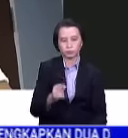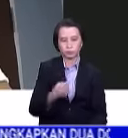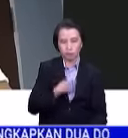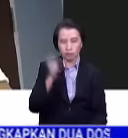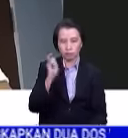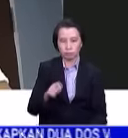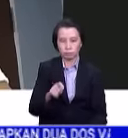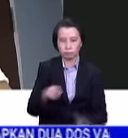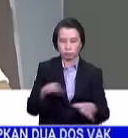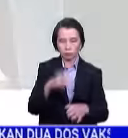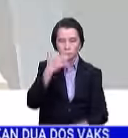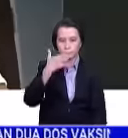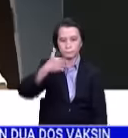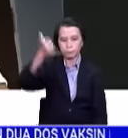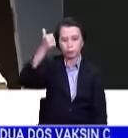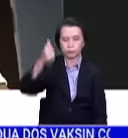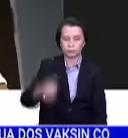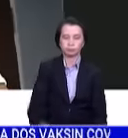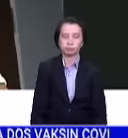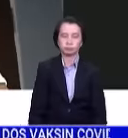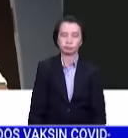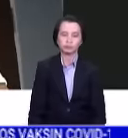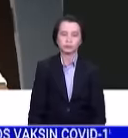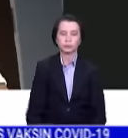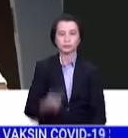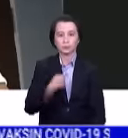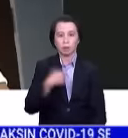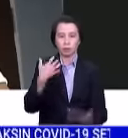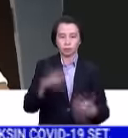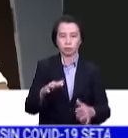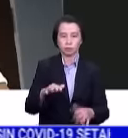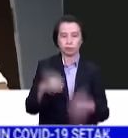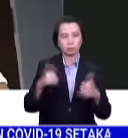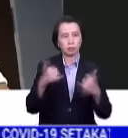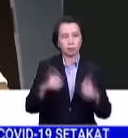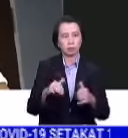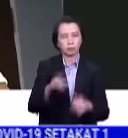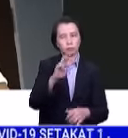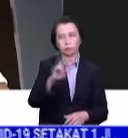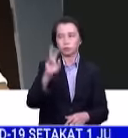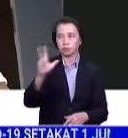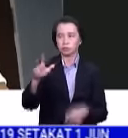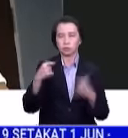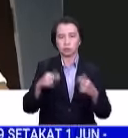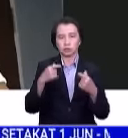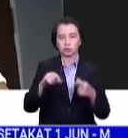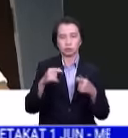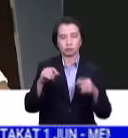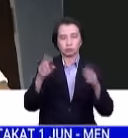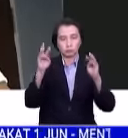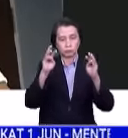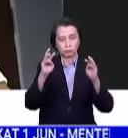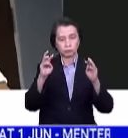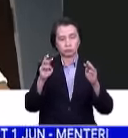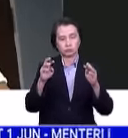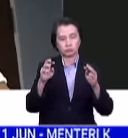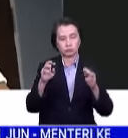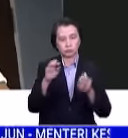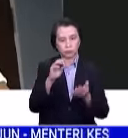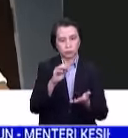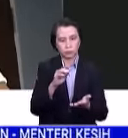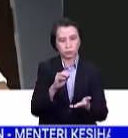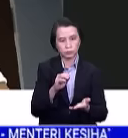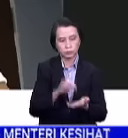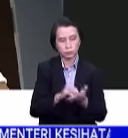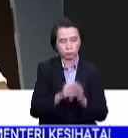saya akan buat terbaik. Kalau saya telah main di 2-3 perlawanan musim ni di posisi